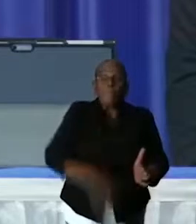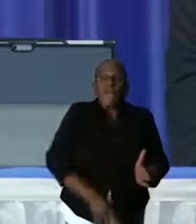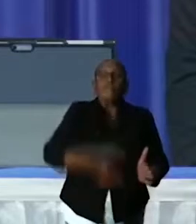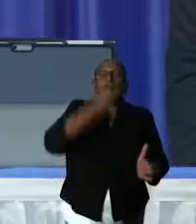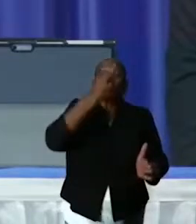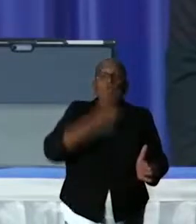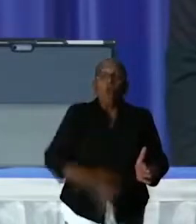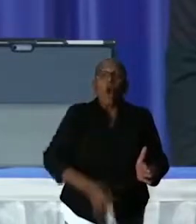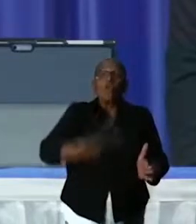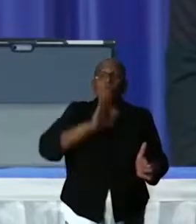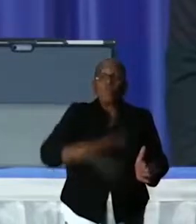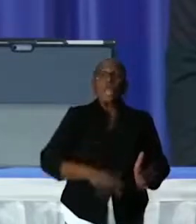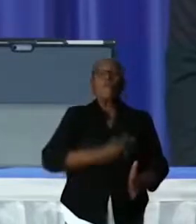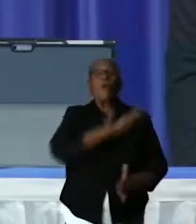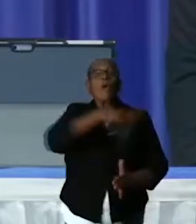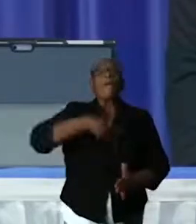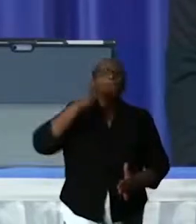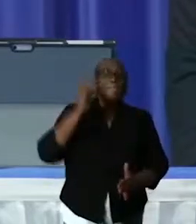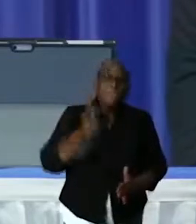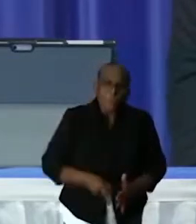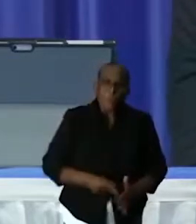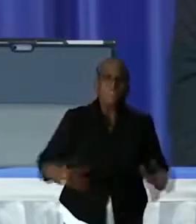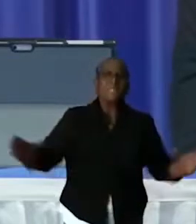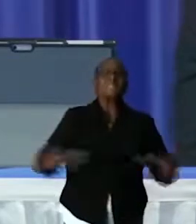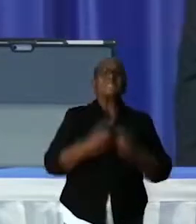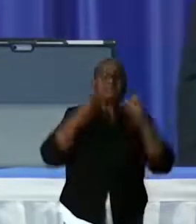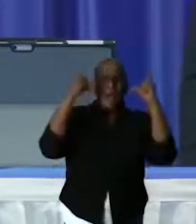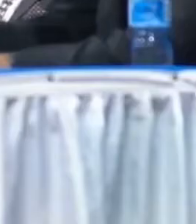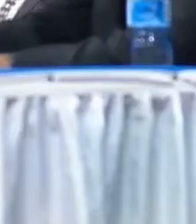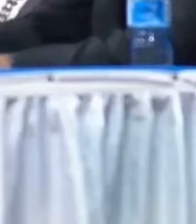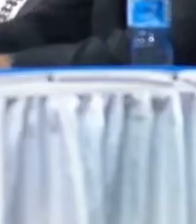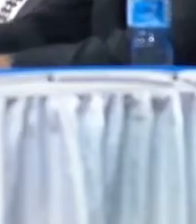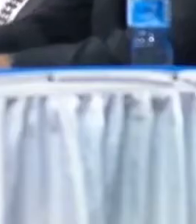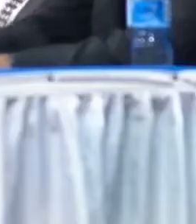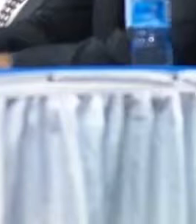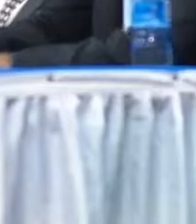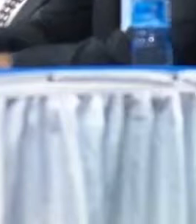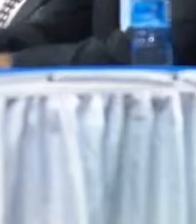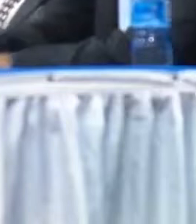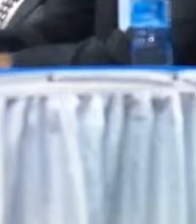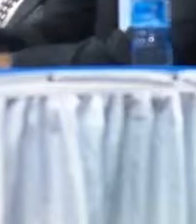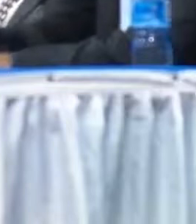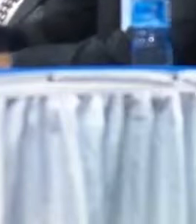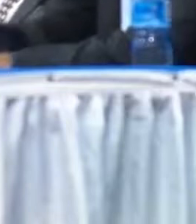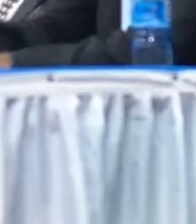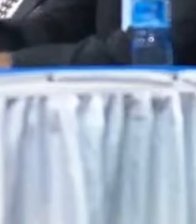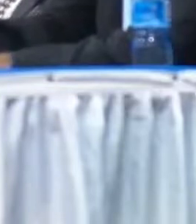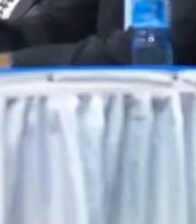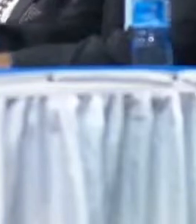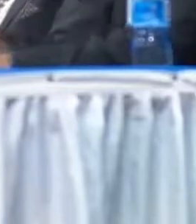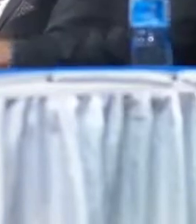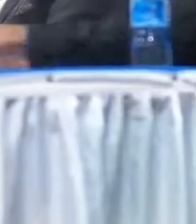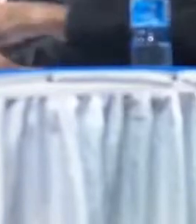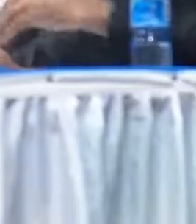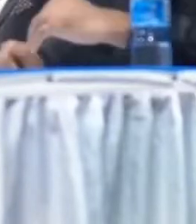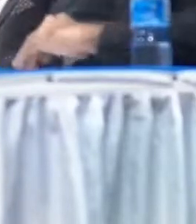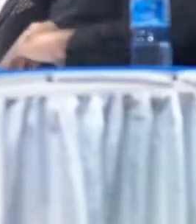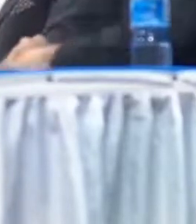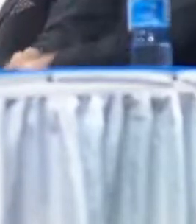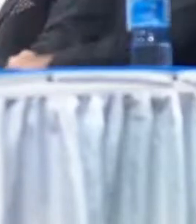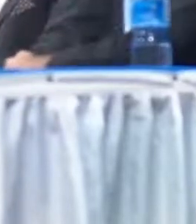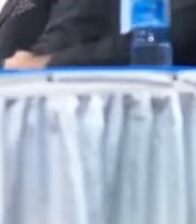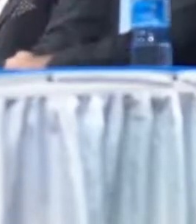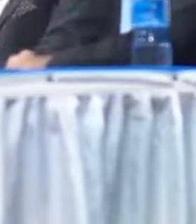moeten de samenleving beschermen. De situatie is te ernstig. En de lockdown, zoals aangekondigd door de president,